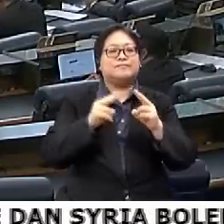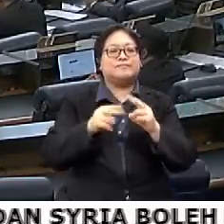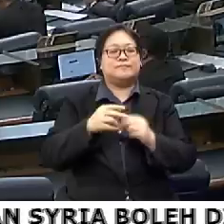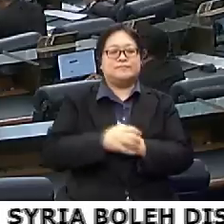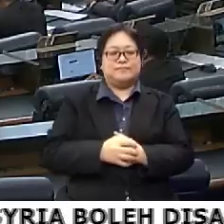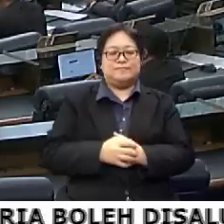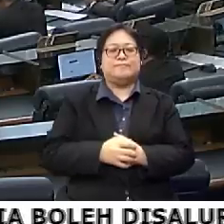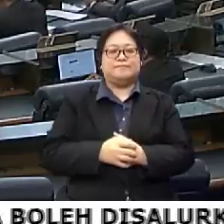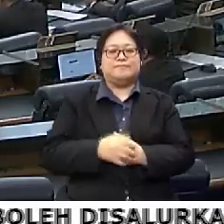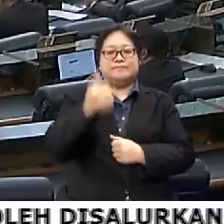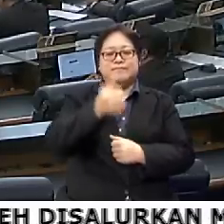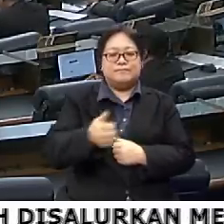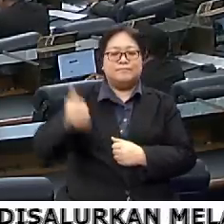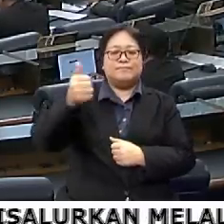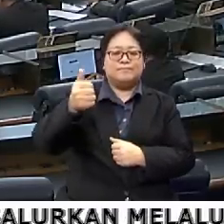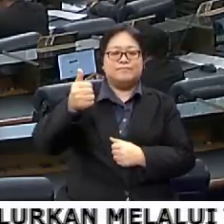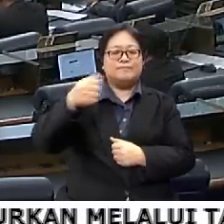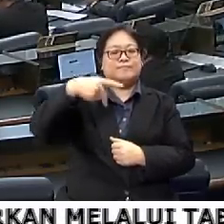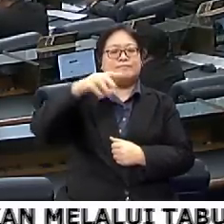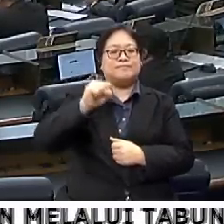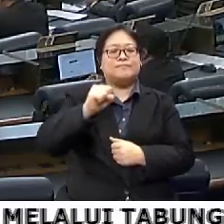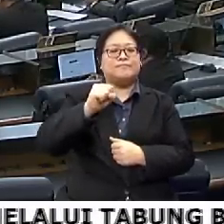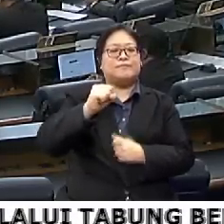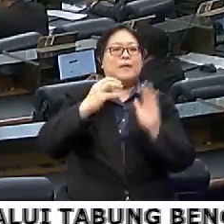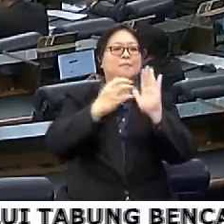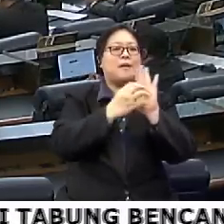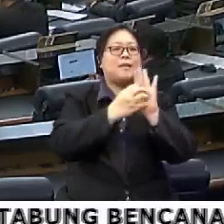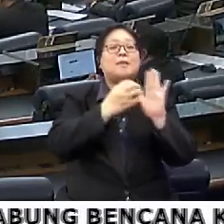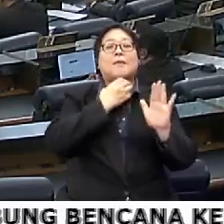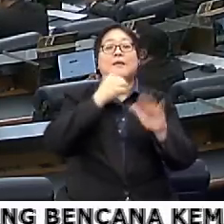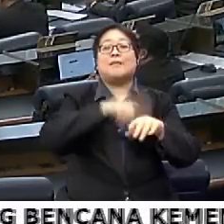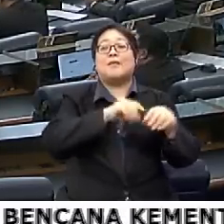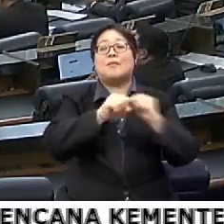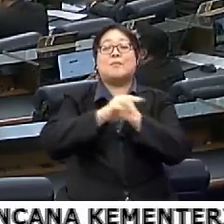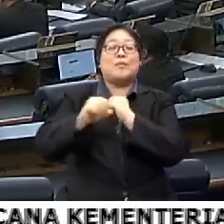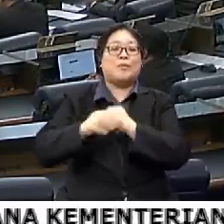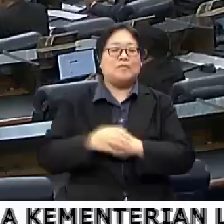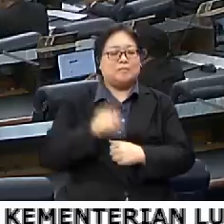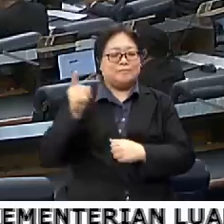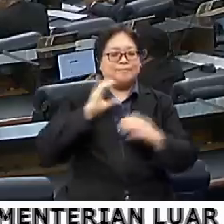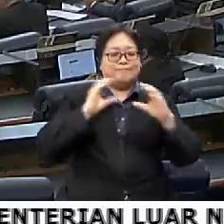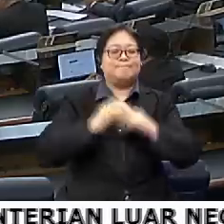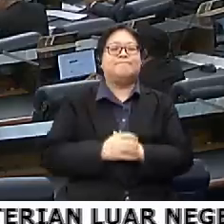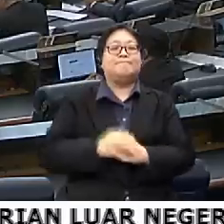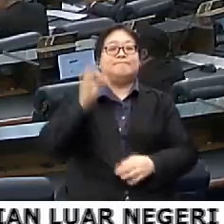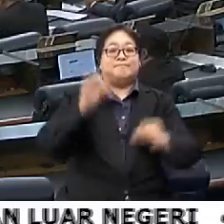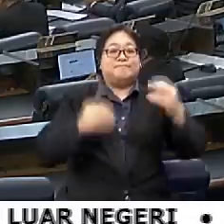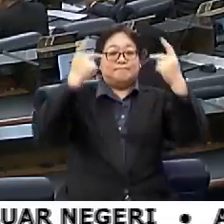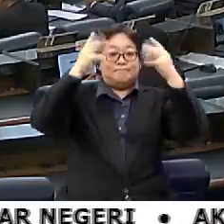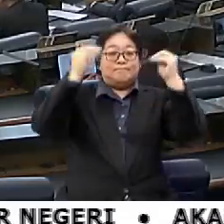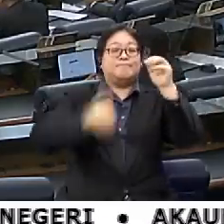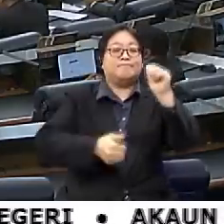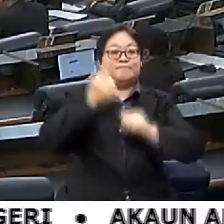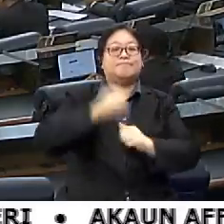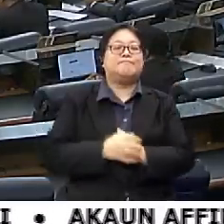Pesuruhjaya? Pesuruhjaya PAS Negeri Perak semasa kempen kan, dia kata kalau Perdana Menteri ini